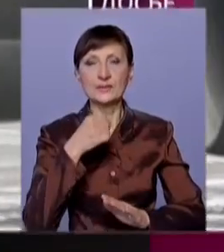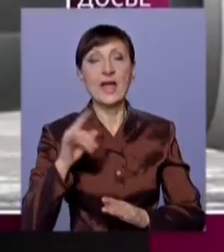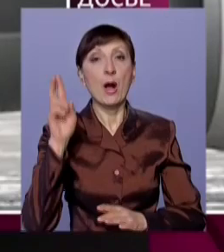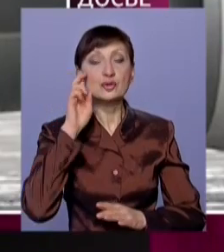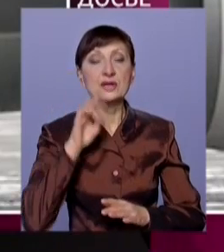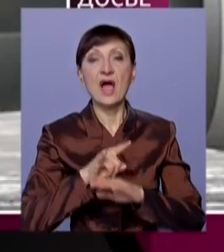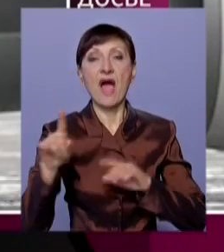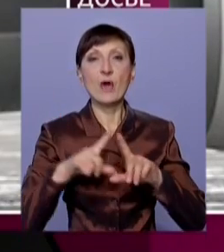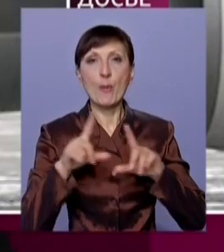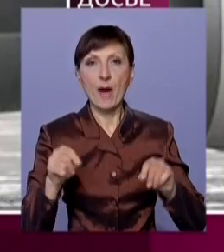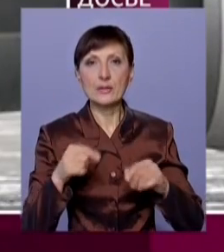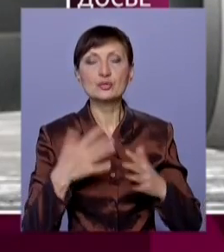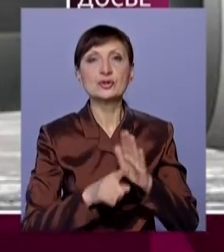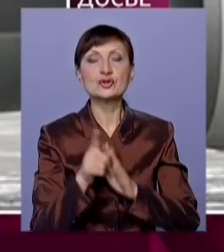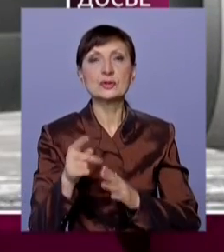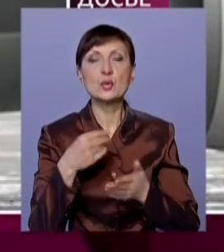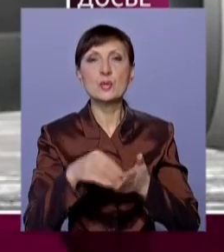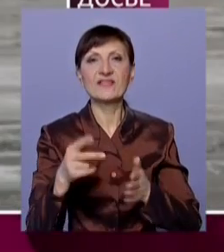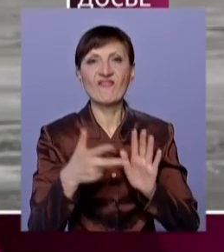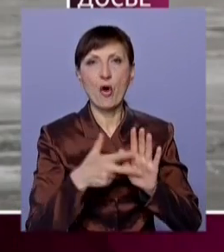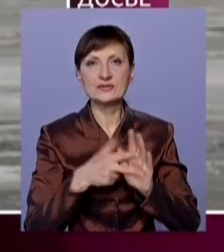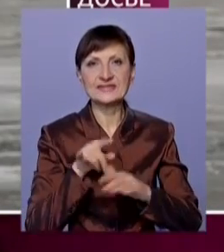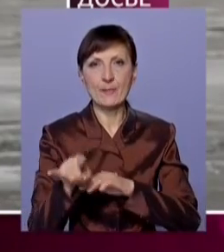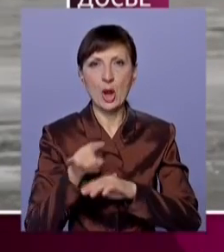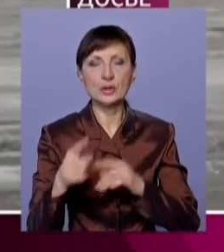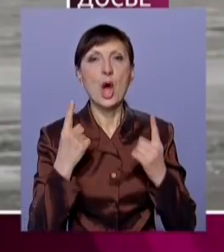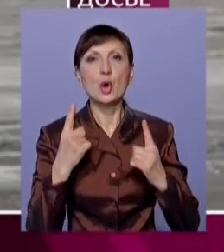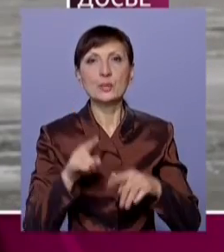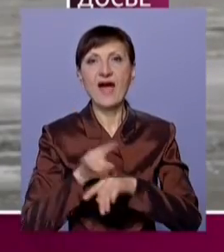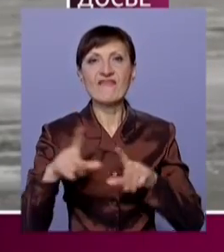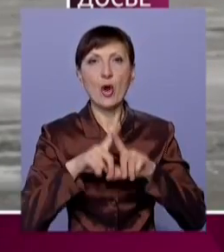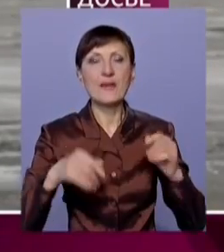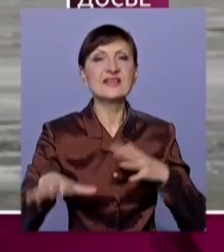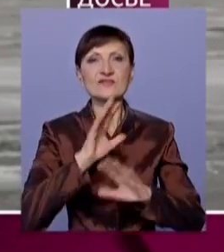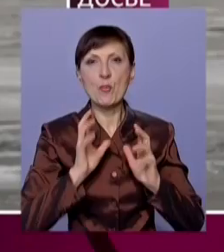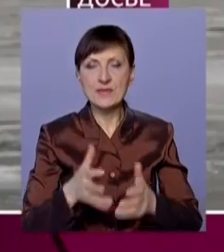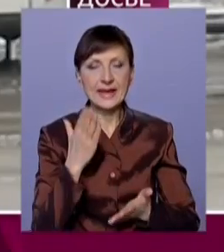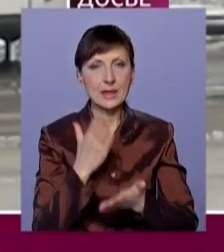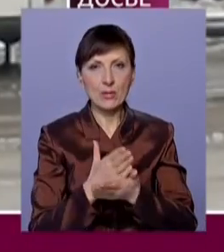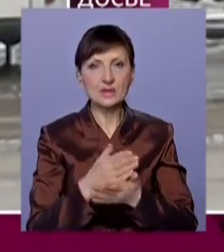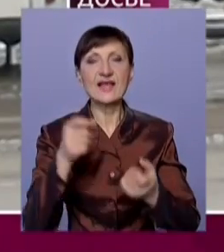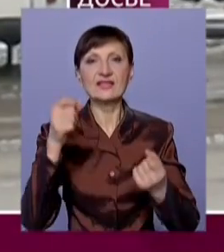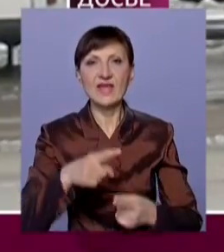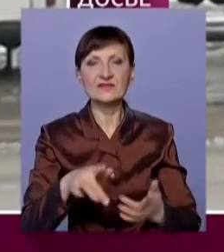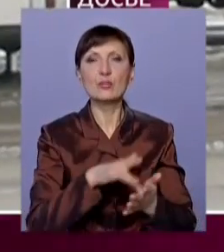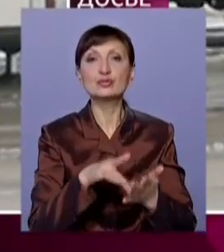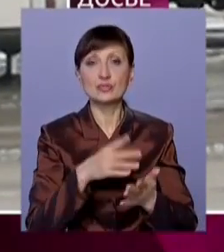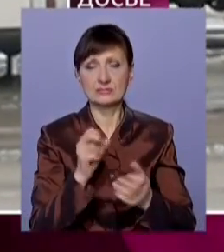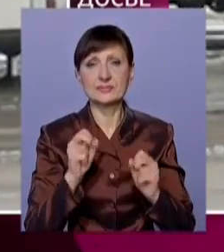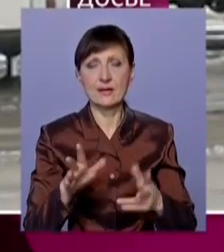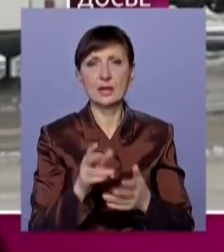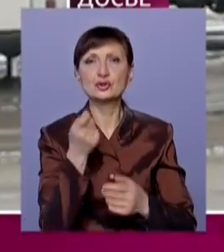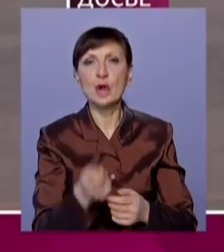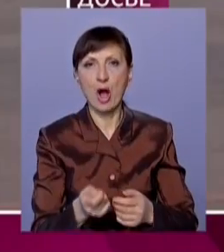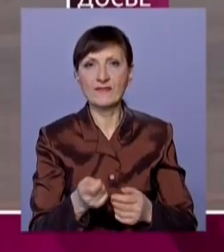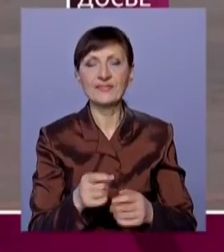авиалиния приобретет для начала 8 судов. Оказывается, крупные авиакомпании со всего мира имеют соответствующее бюджетное подразделение, такие